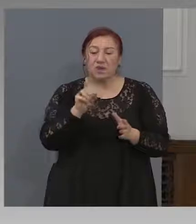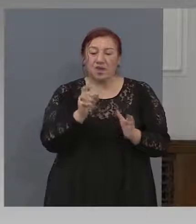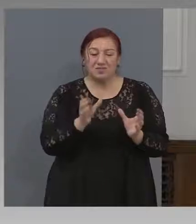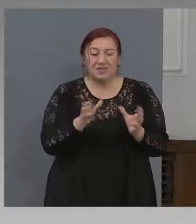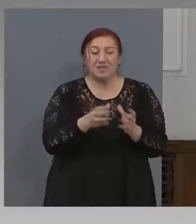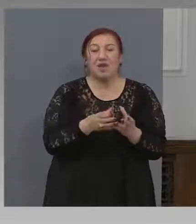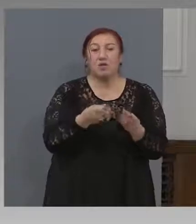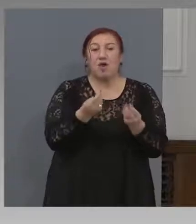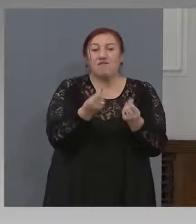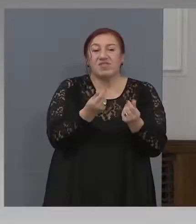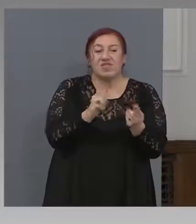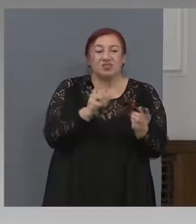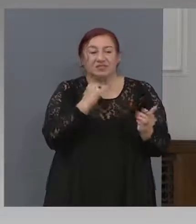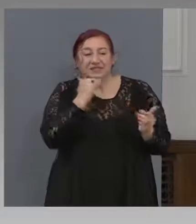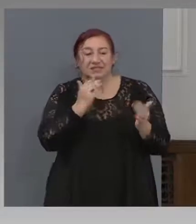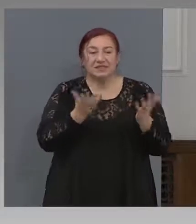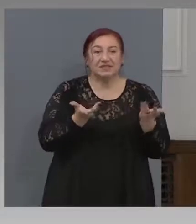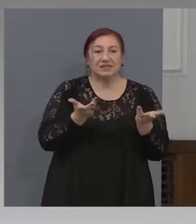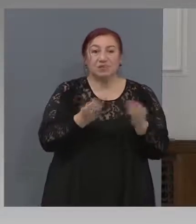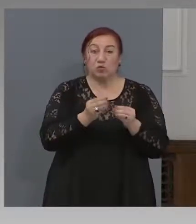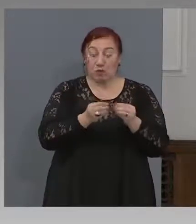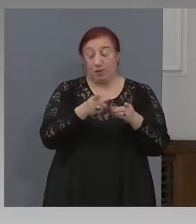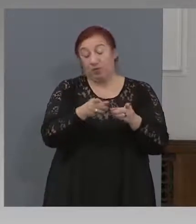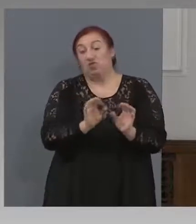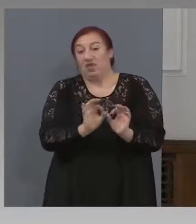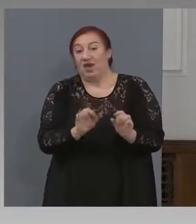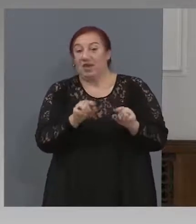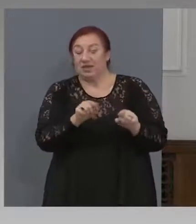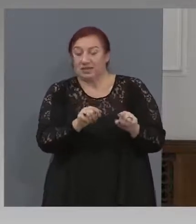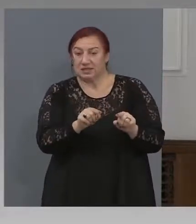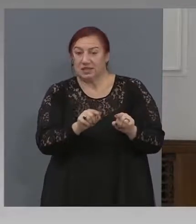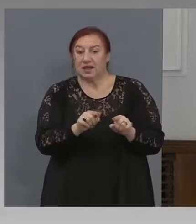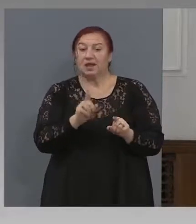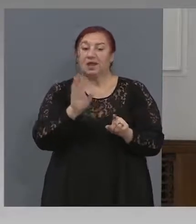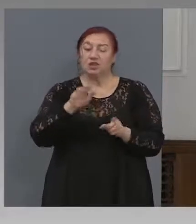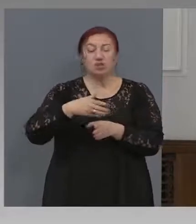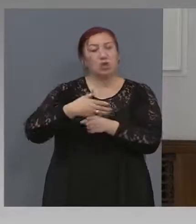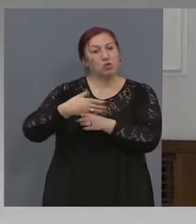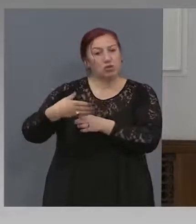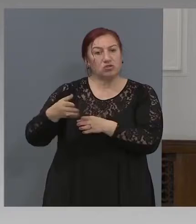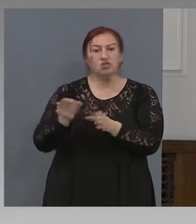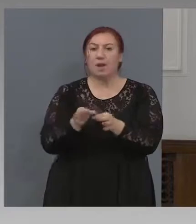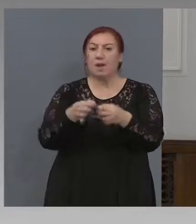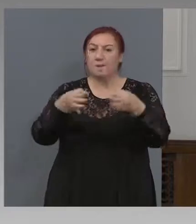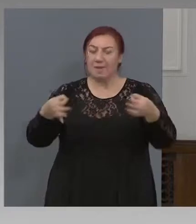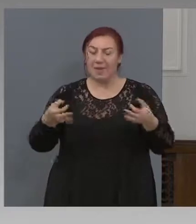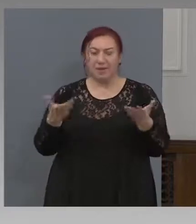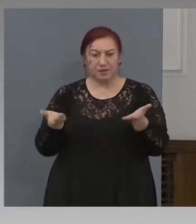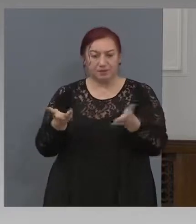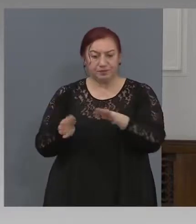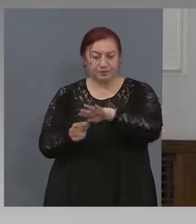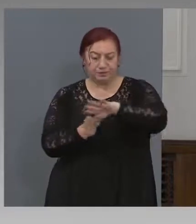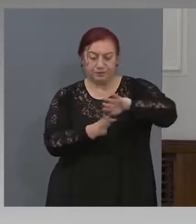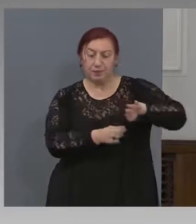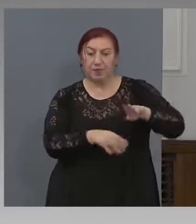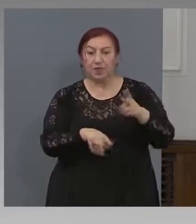най-финансови неустойчивите. Това е истината. Да продължа с мерките. Второ, предоставихме пак